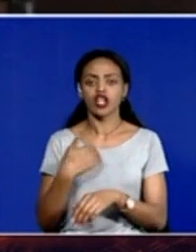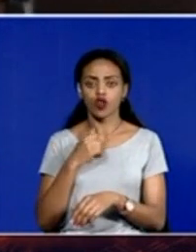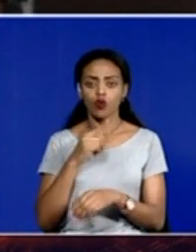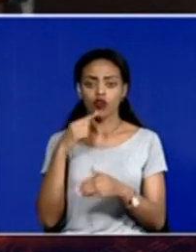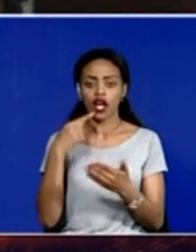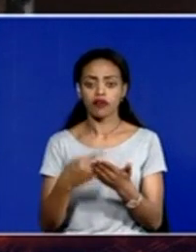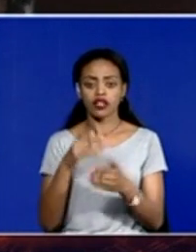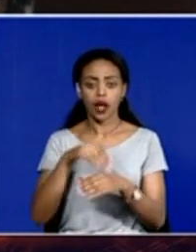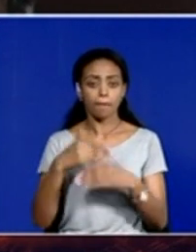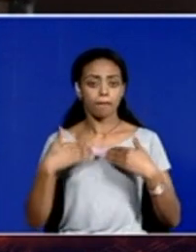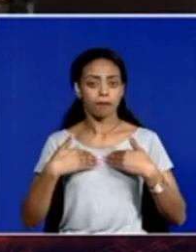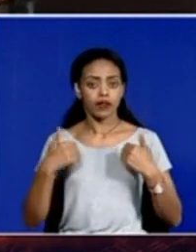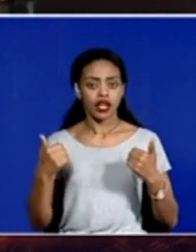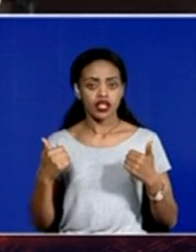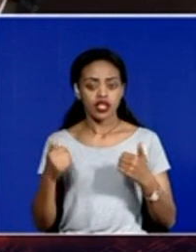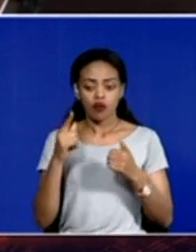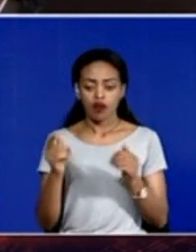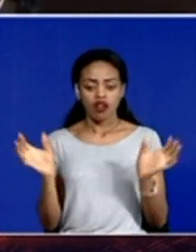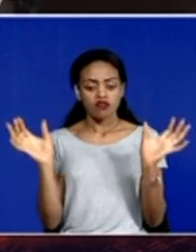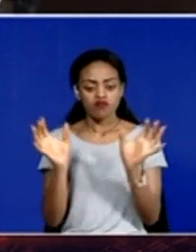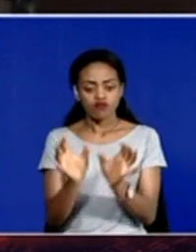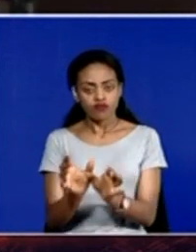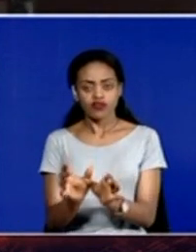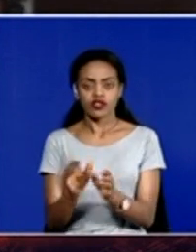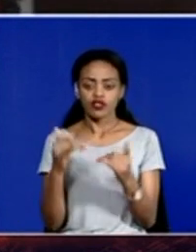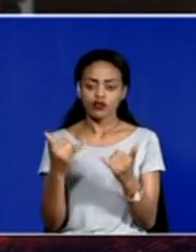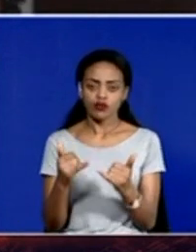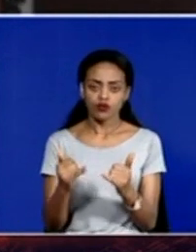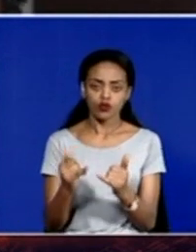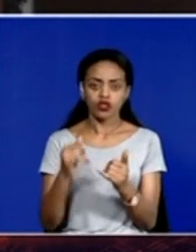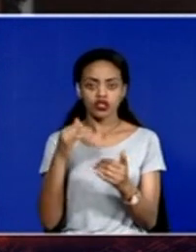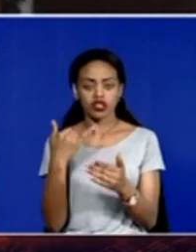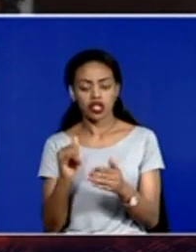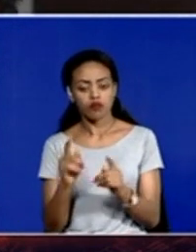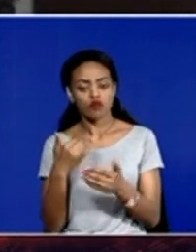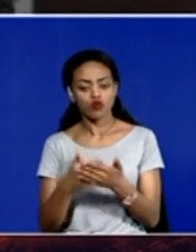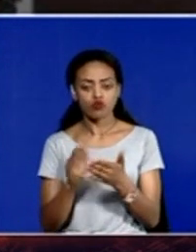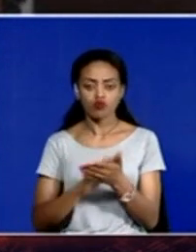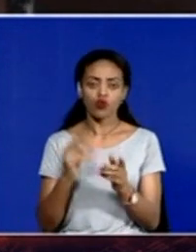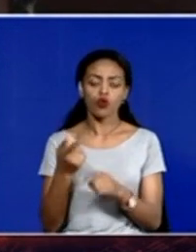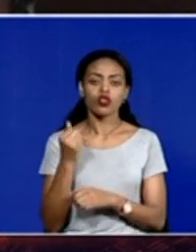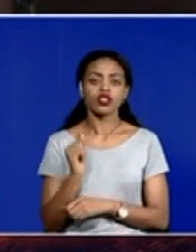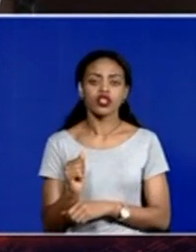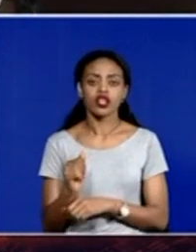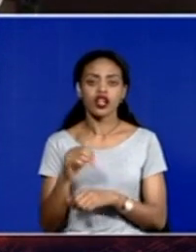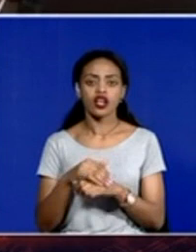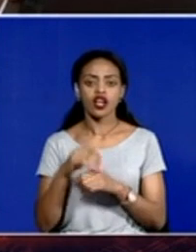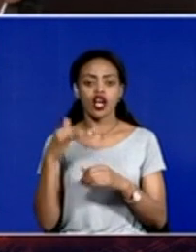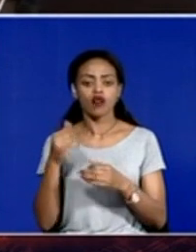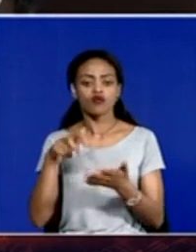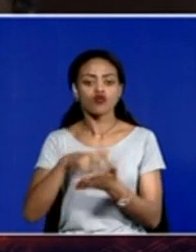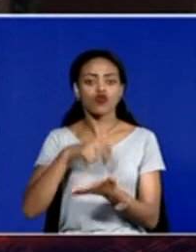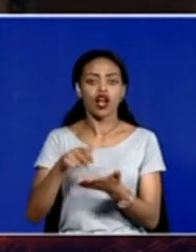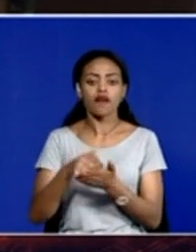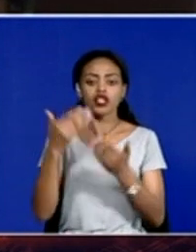ንኣብነት መናእሰይ ብሓደ ተኣኪብካ ጌም ምፅዋት ክኾን ይኽእል ናይት ክለባት